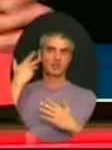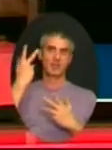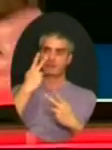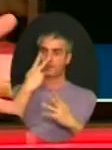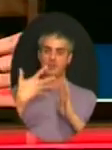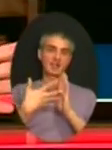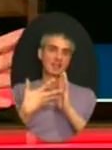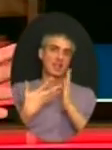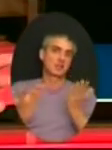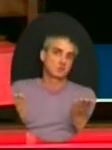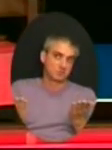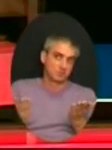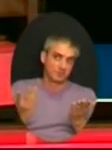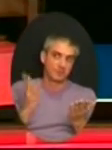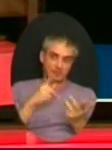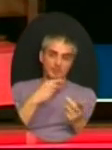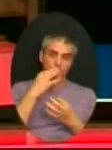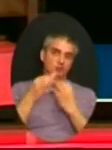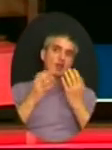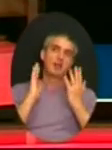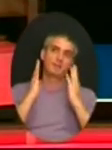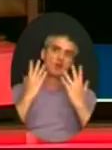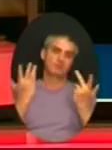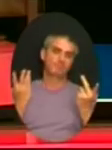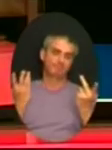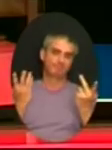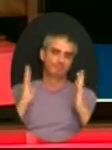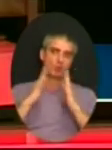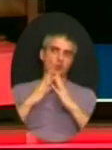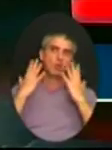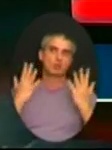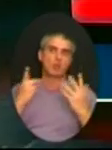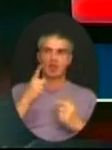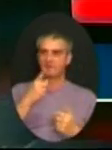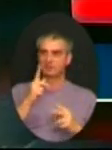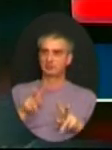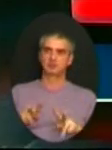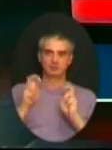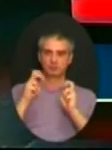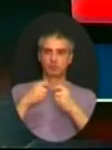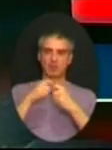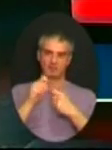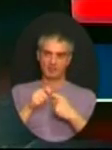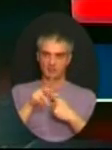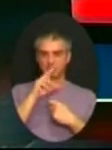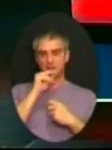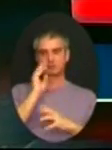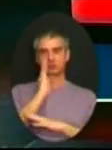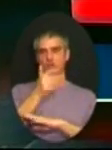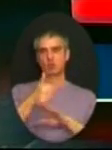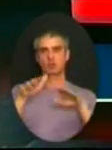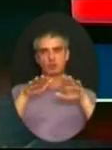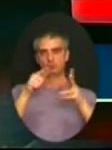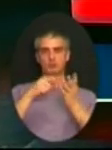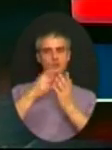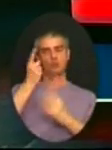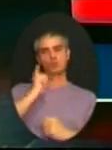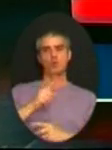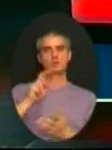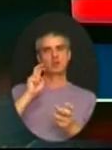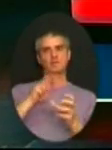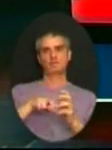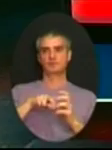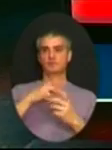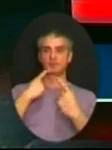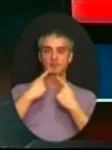מבחינת החקירות, כי גם זאת שאלה מאוד, מאוד גדולה, אבל זאת תהיה הזדמנות של חברי הכנסת לדבר ישירות לראש הממשלה, כי הוא מחויב לשבת לאורך